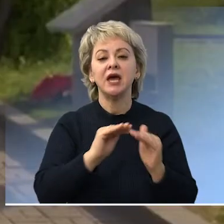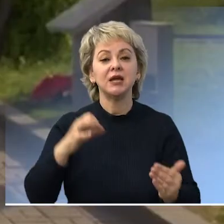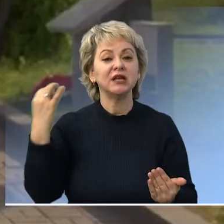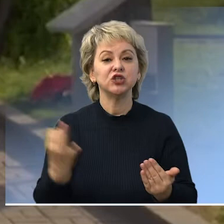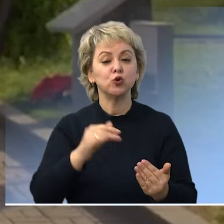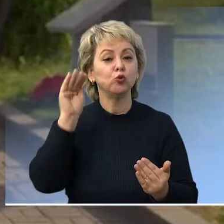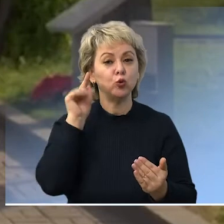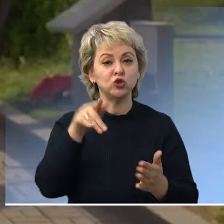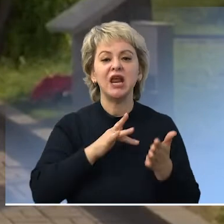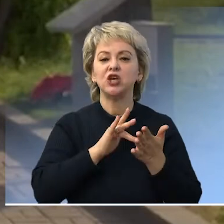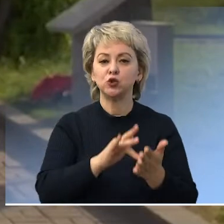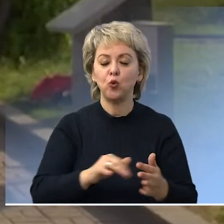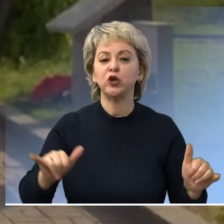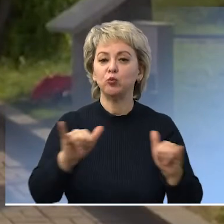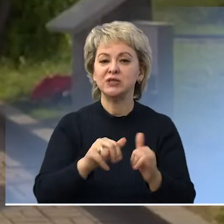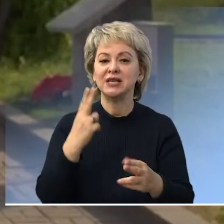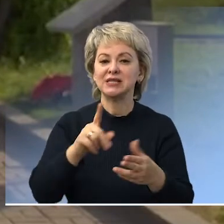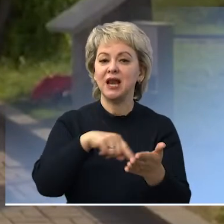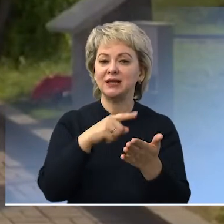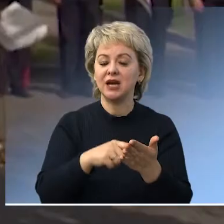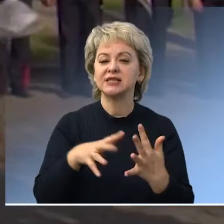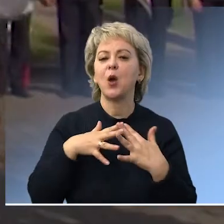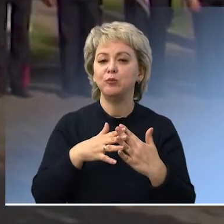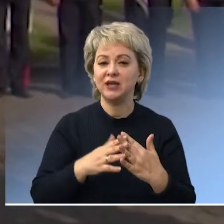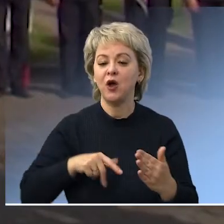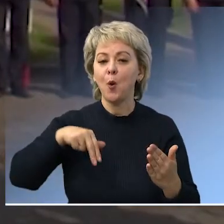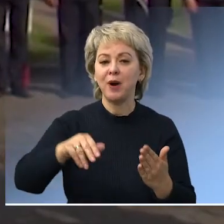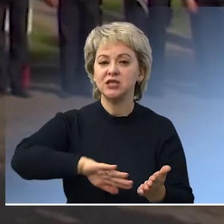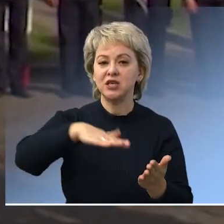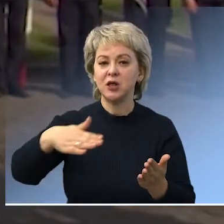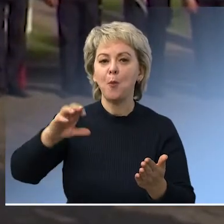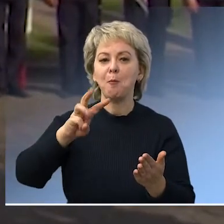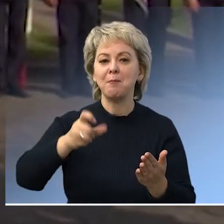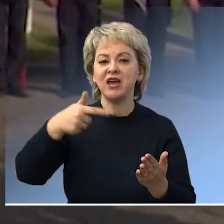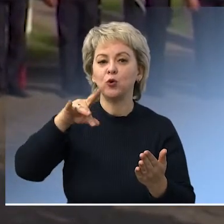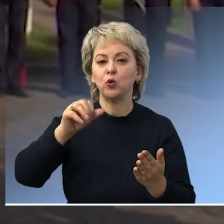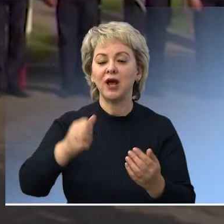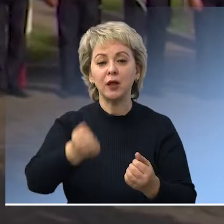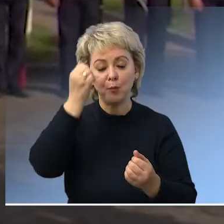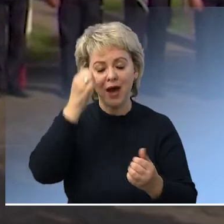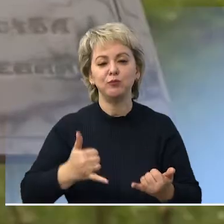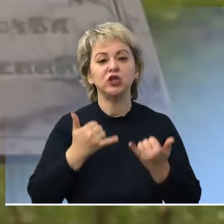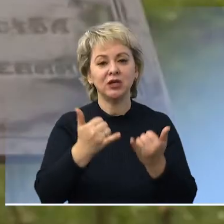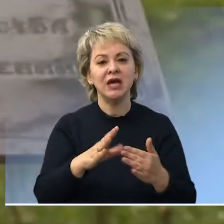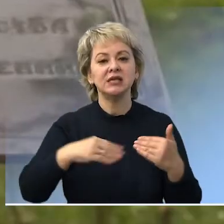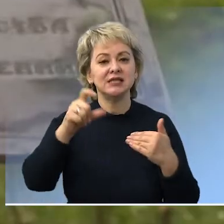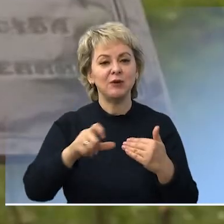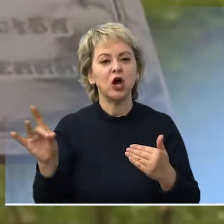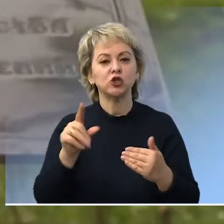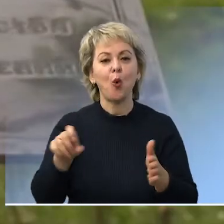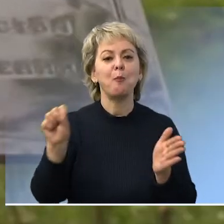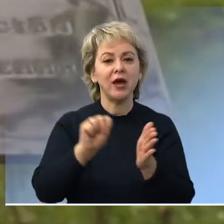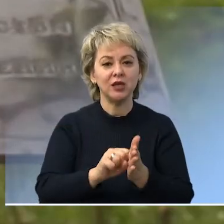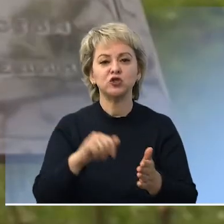Ребята с интересом слушали экскурсию в музее «Сталинградская битва», поднимались к подножию Мамаева кургана и почтили память земляков,